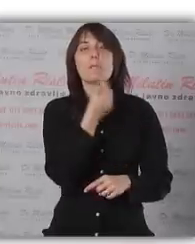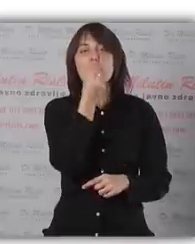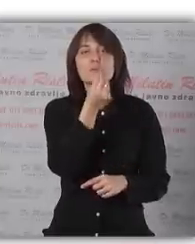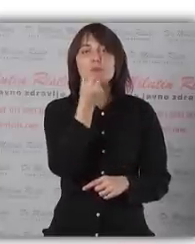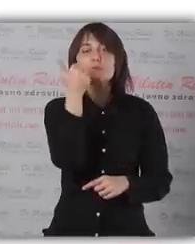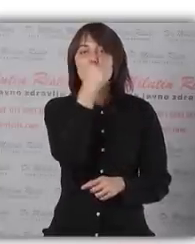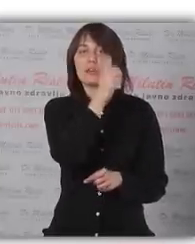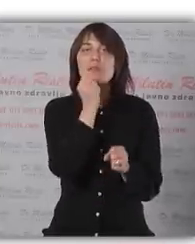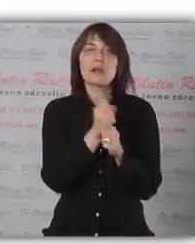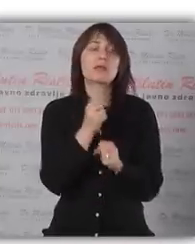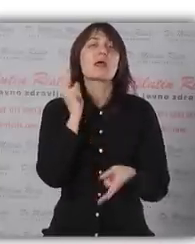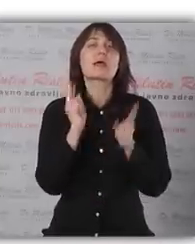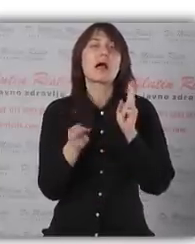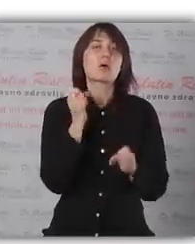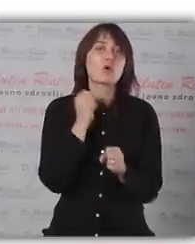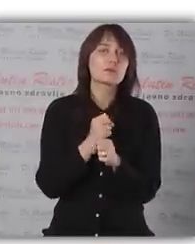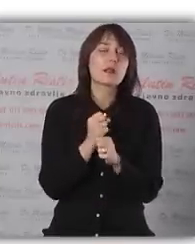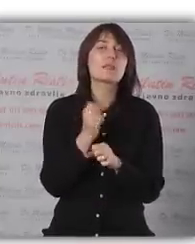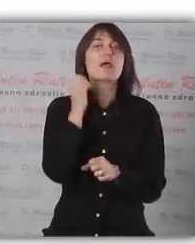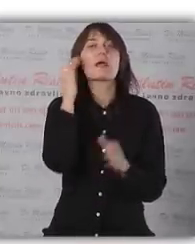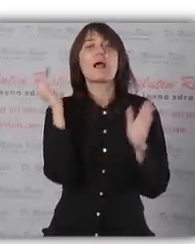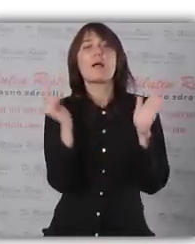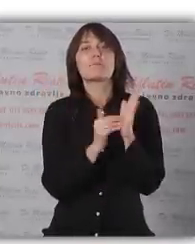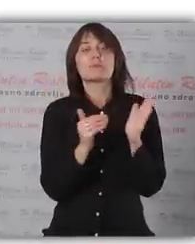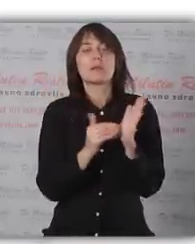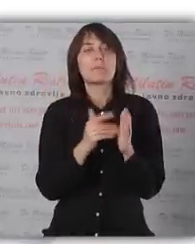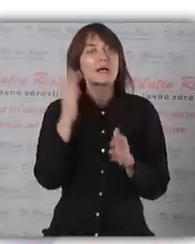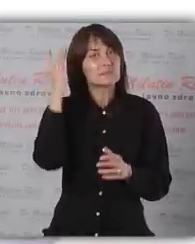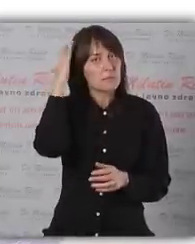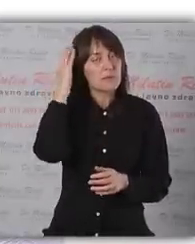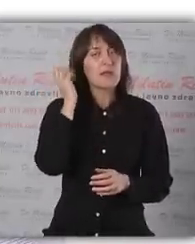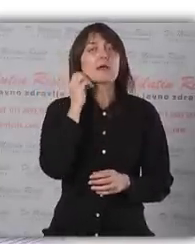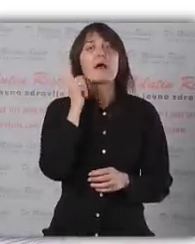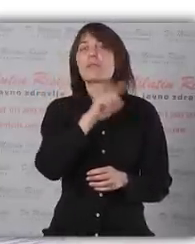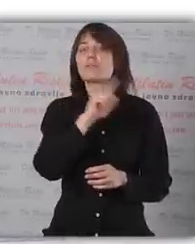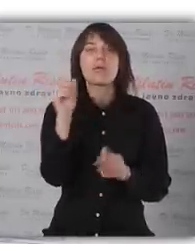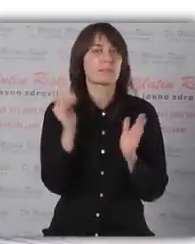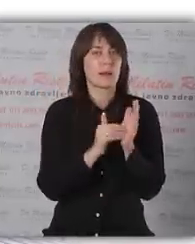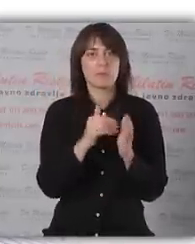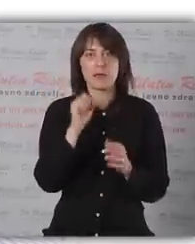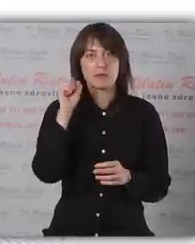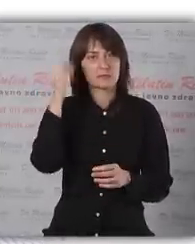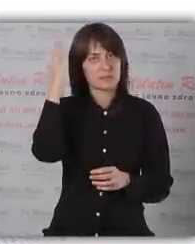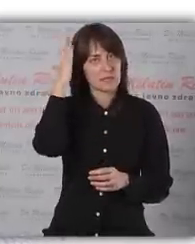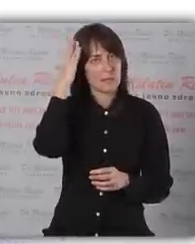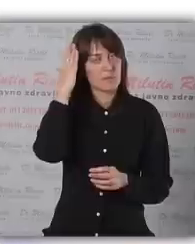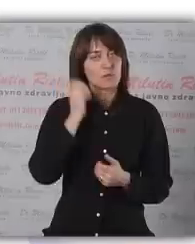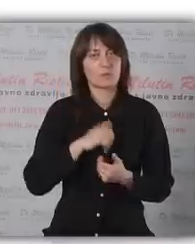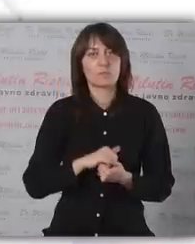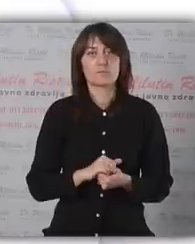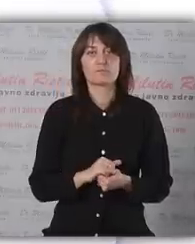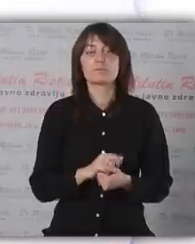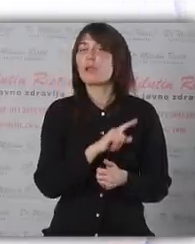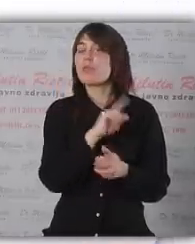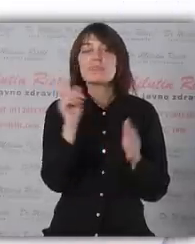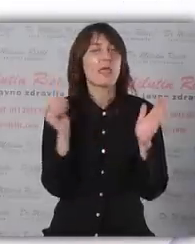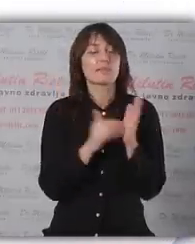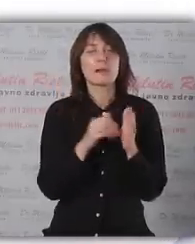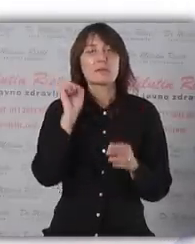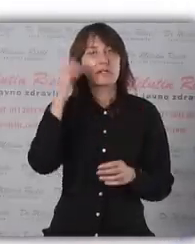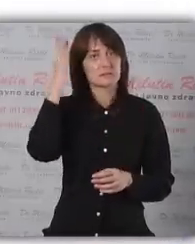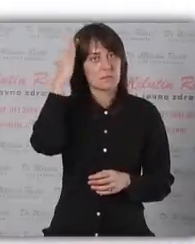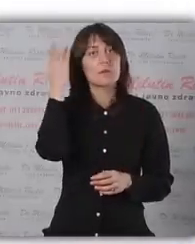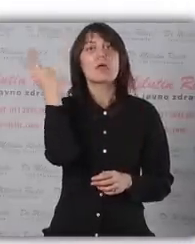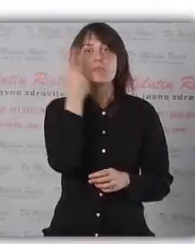trudimo da ih posavetujemo šta da radi i kako da radi, kad treba da se zabrinu i kad ne treba da se zabrinu.